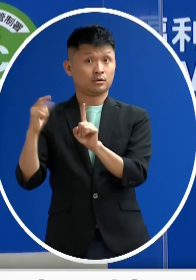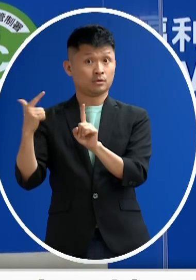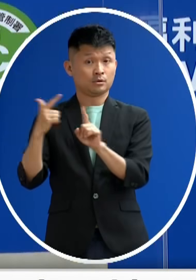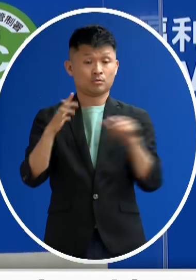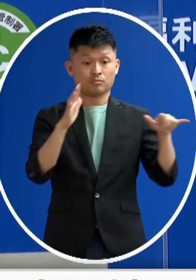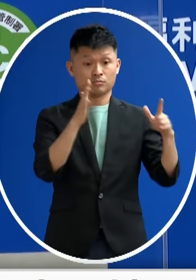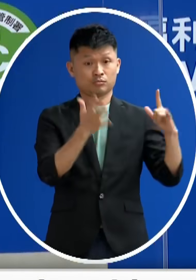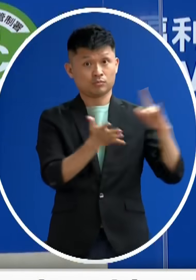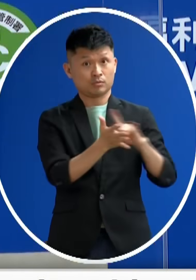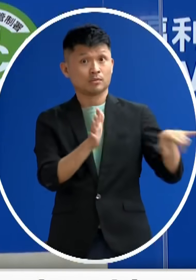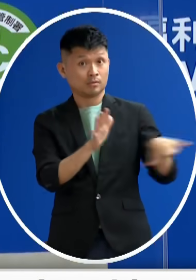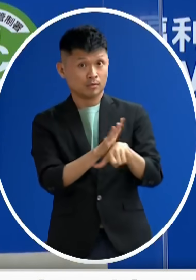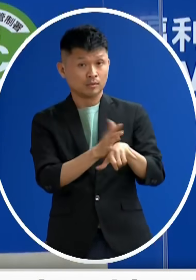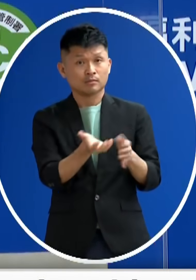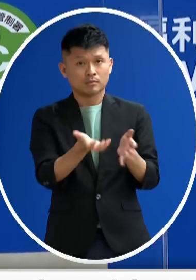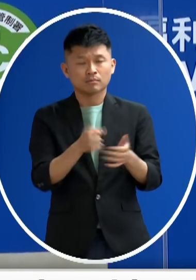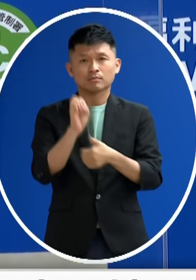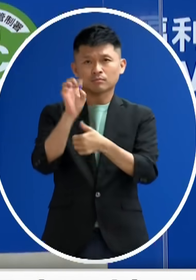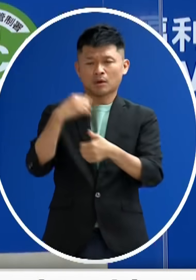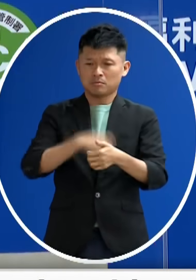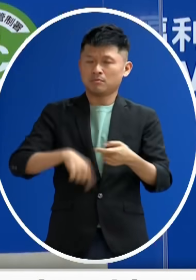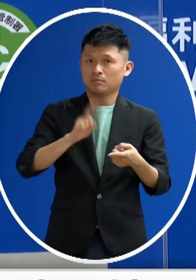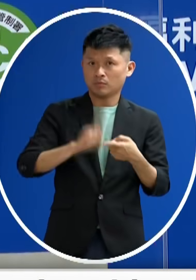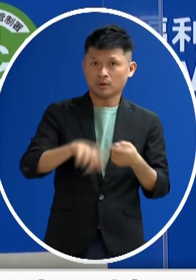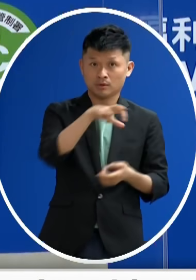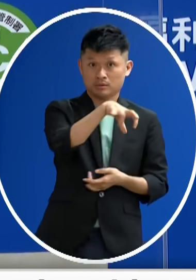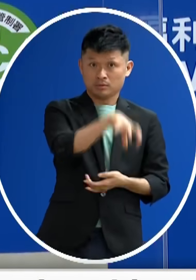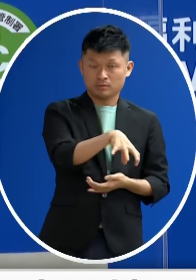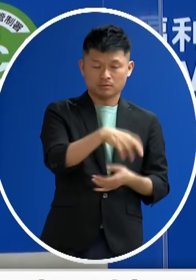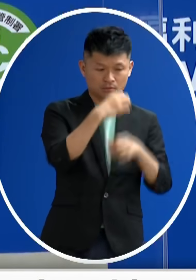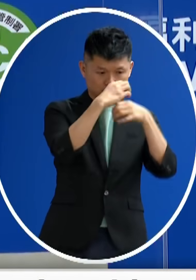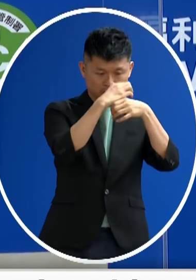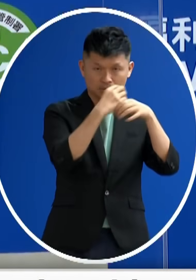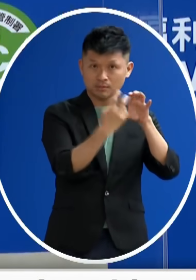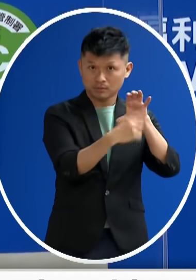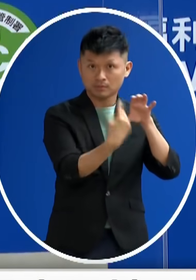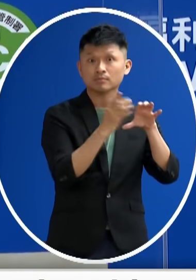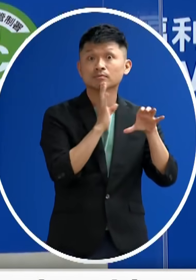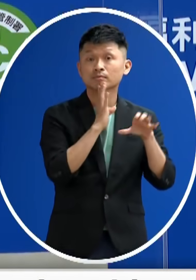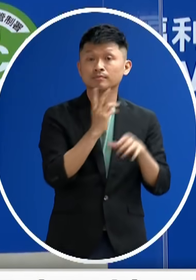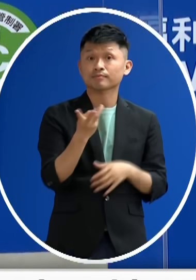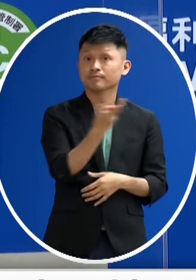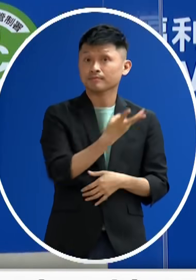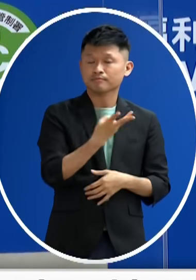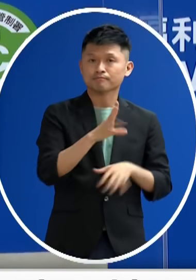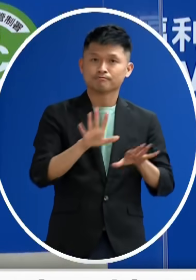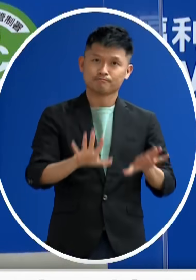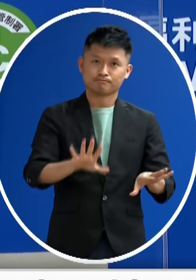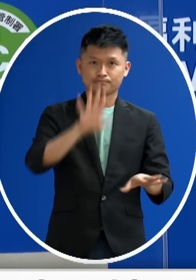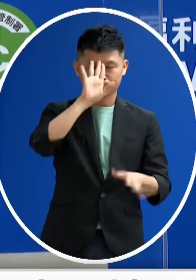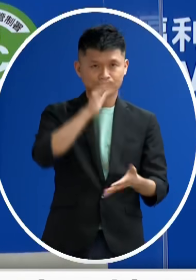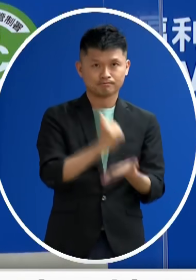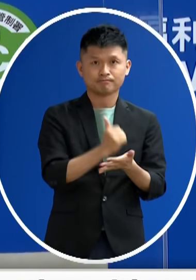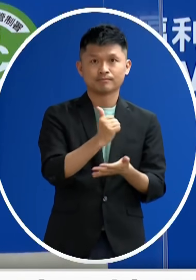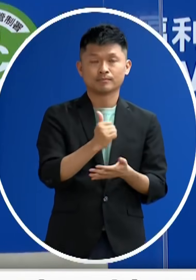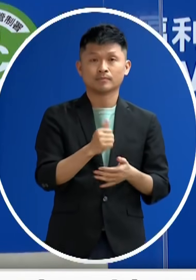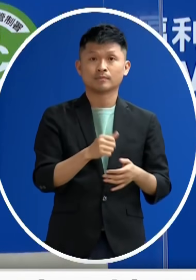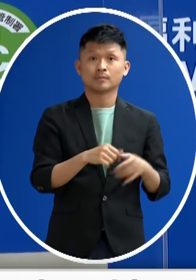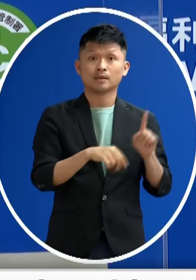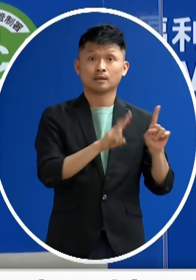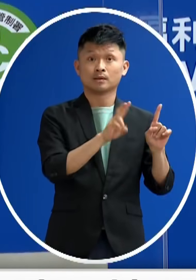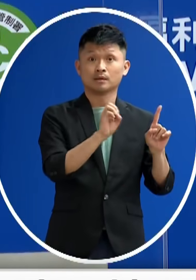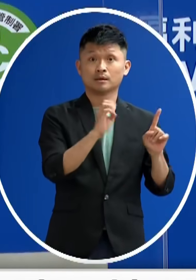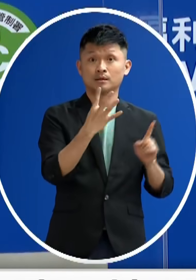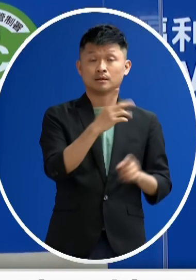有告知说有相关的症状，所以在机场采检。那三人皆于近日确诊哈，按1204 CT